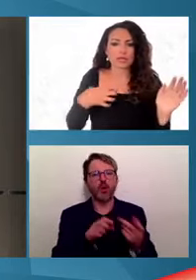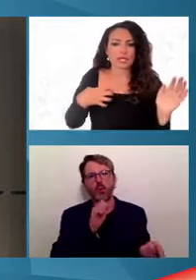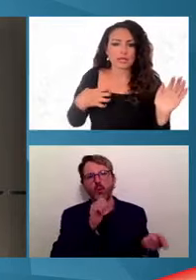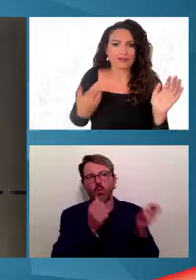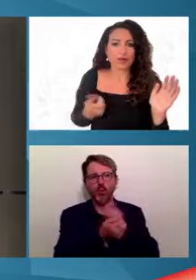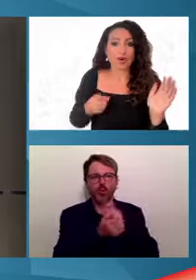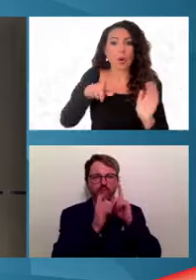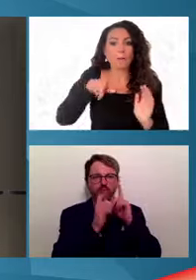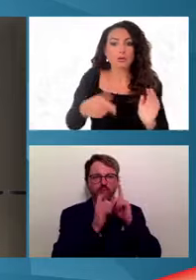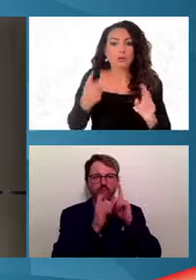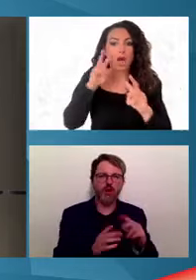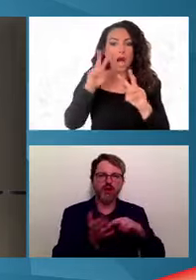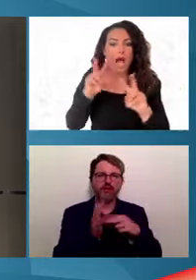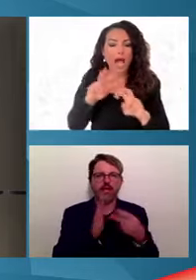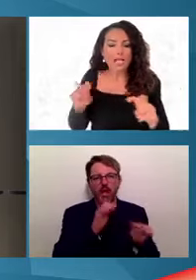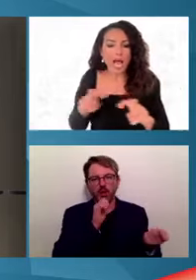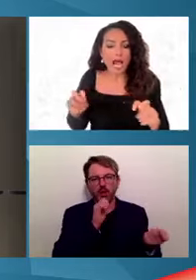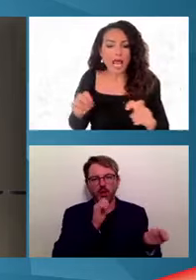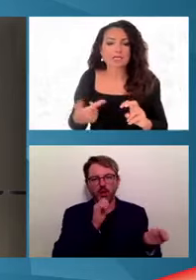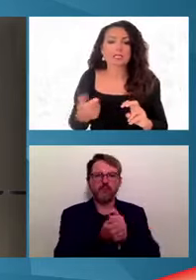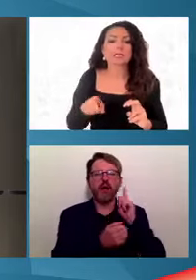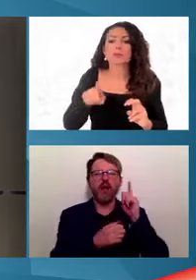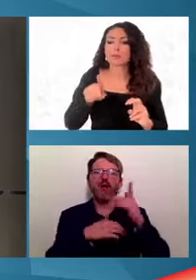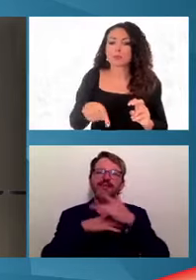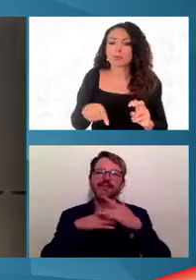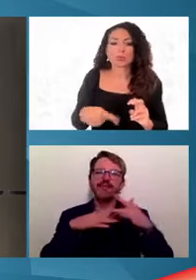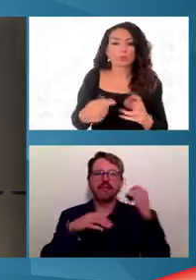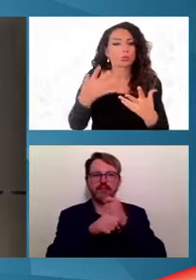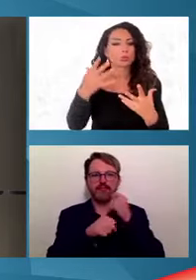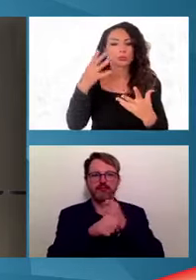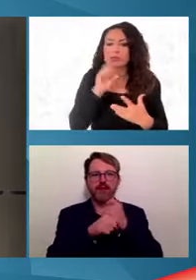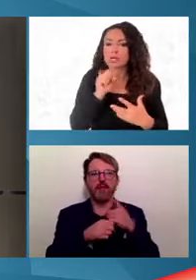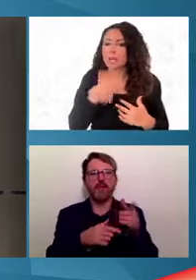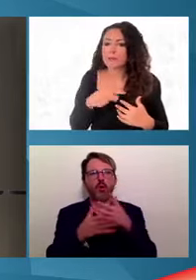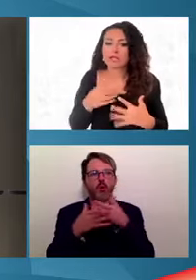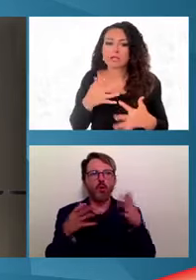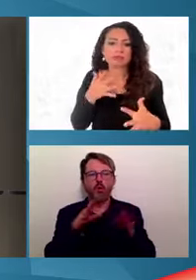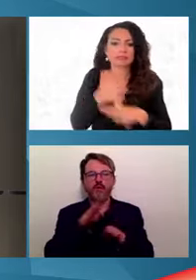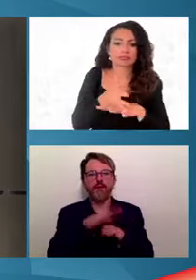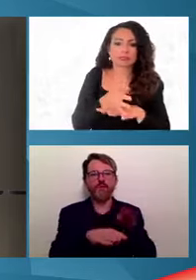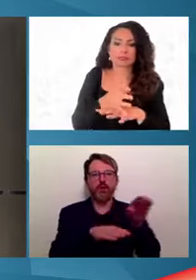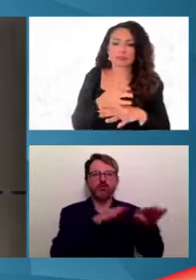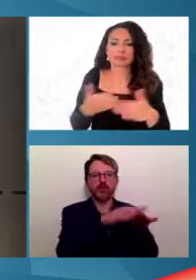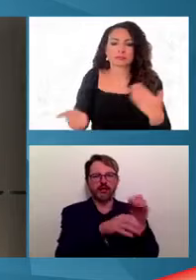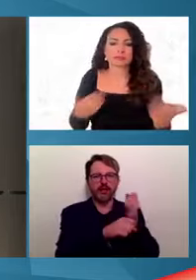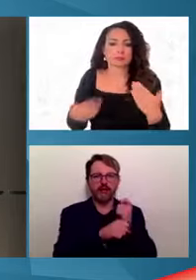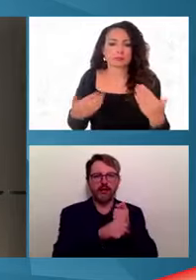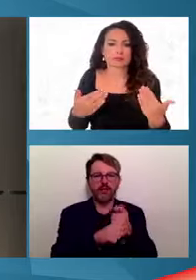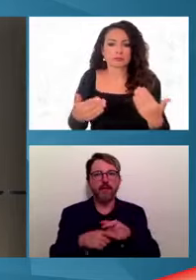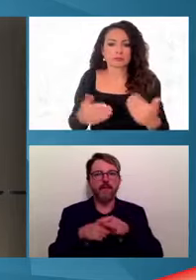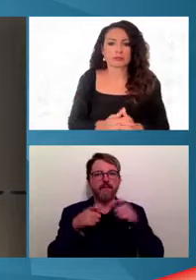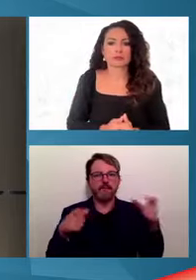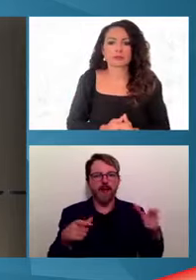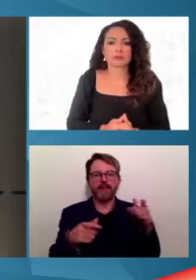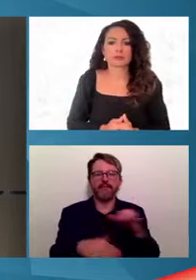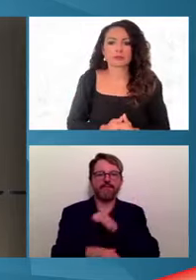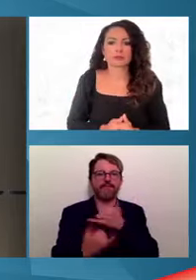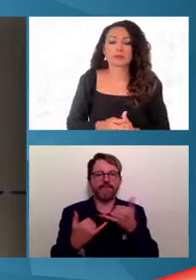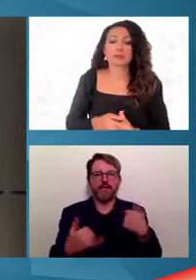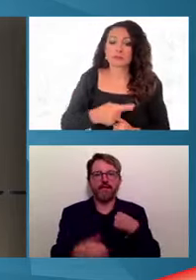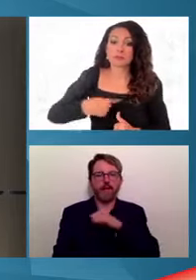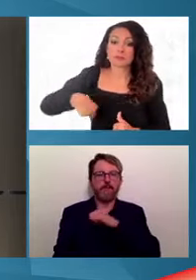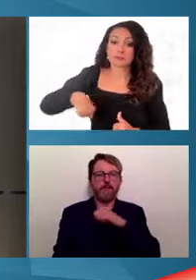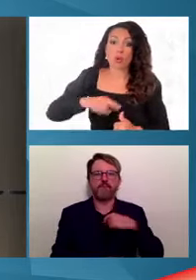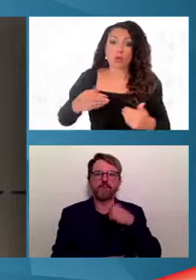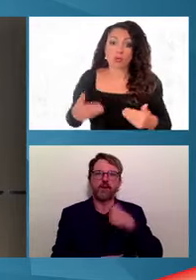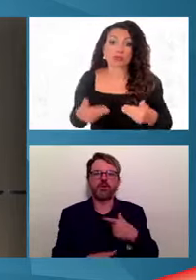technische Umstellungen, dann Sensibilisierungsarbeiten, sodass wir hier große Fortschritte gemacht haben, weit mehr, wie ich mir persönlich auch erwartet habe, in